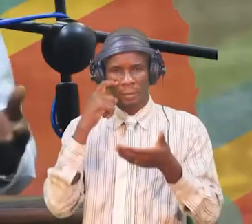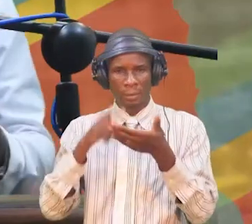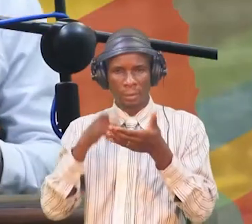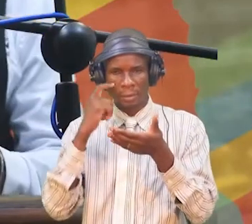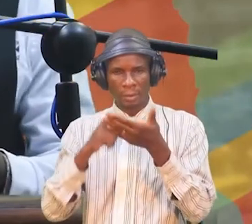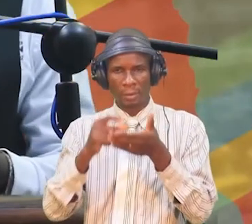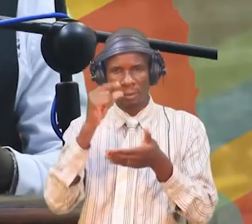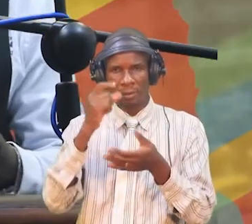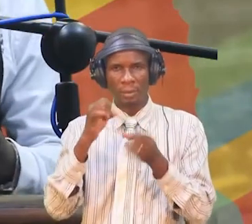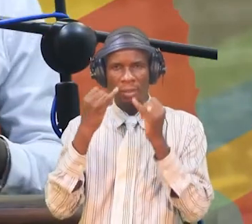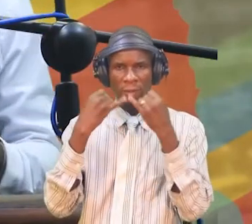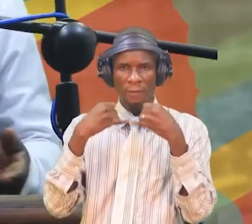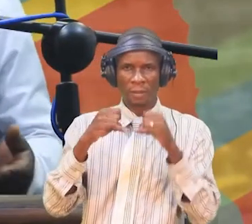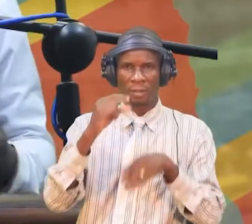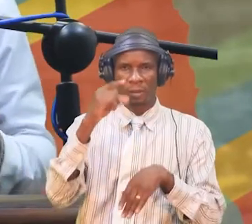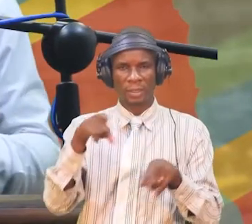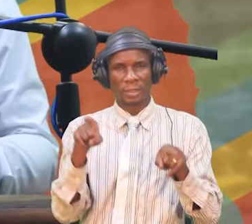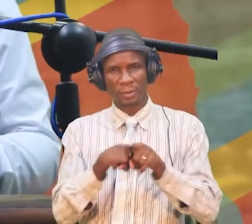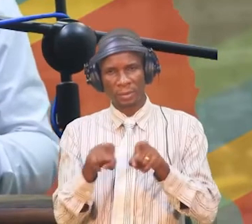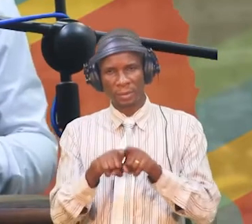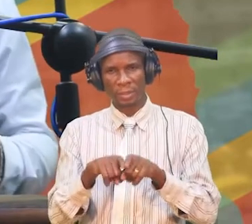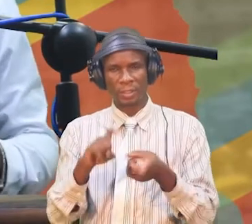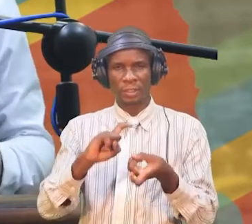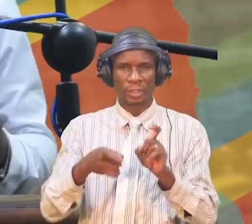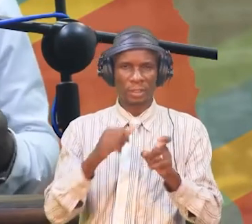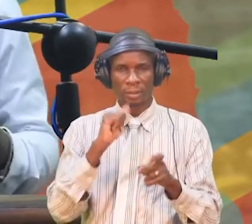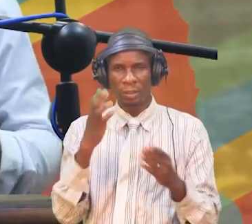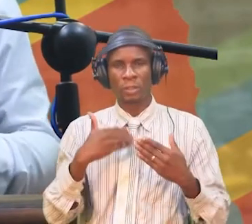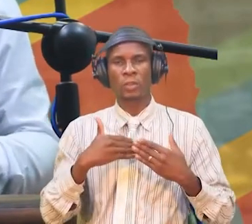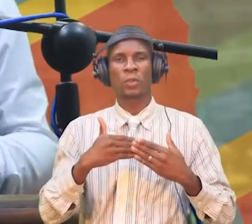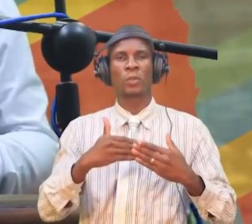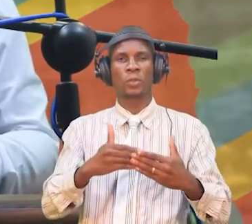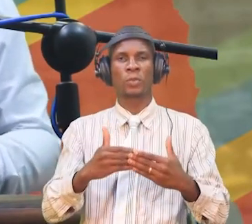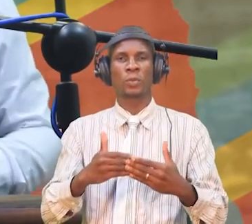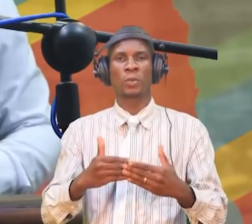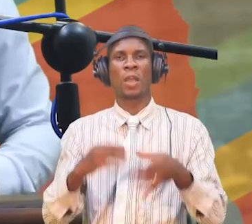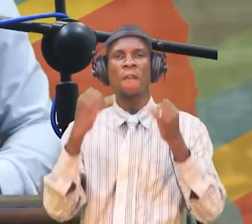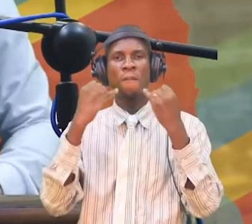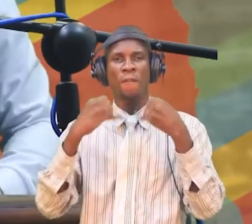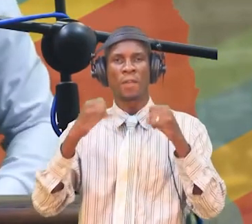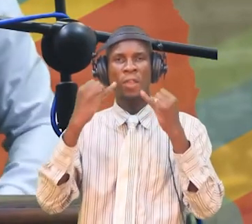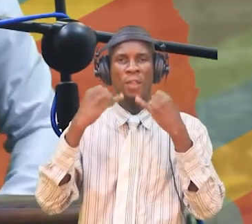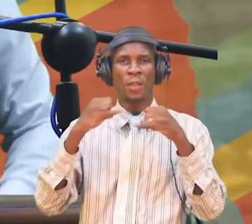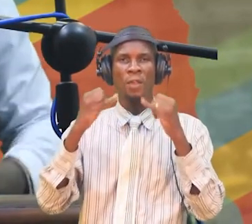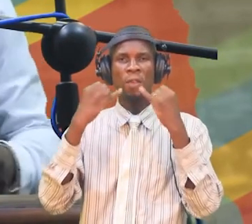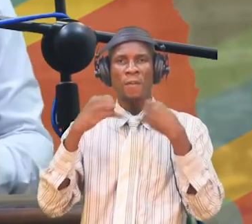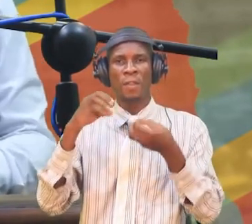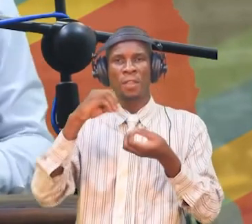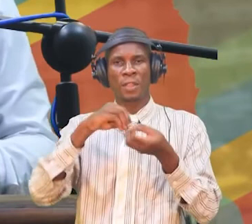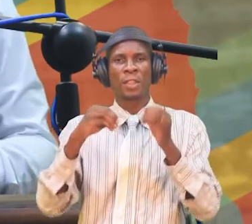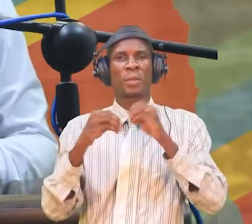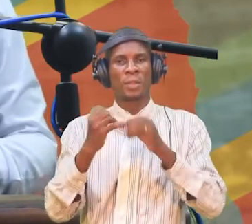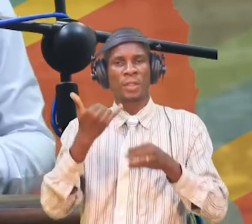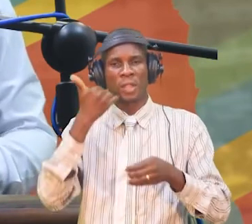Quelques remarques. Moi, bah, quelques annonces sont toujours les mêmes. Yasuka, nous continuerons à rappeler les contacts et les liens.